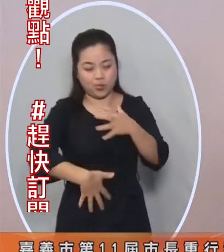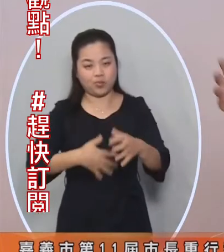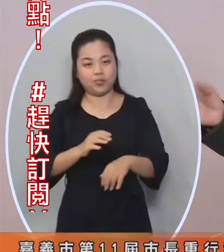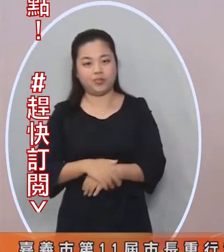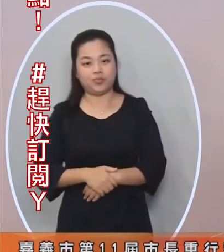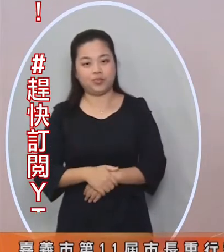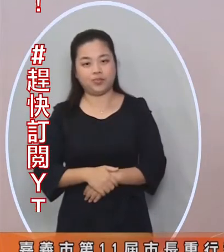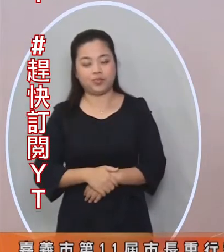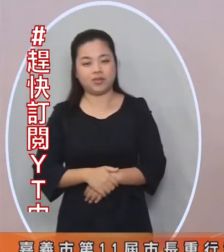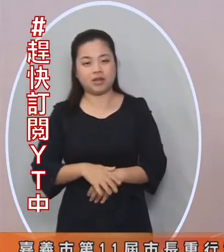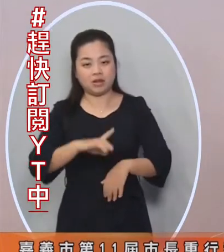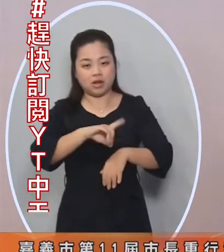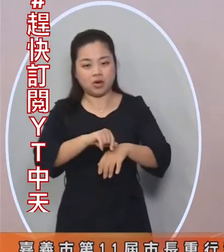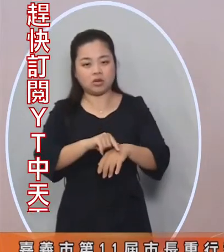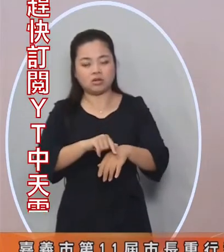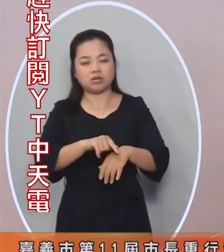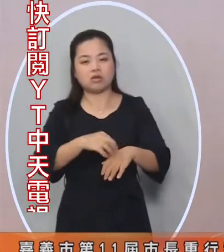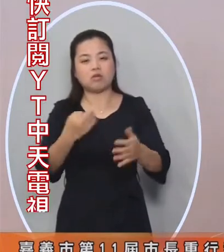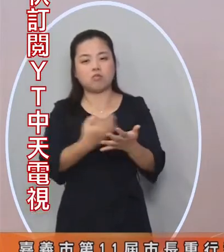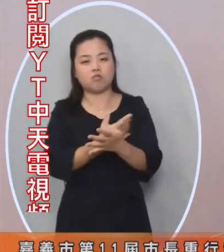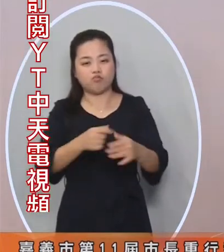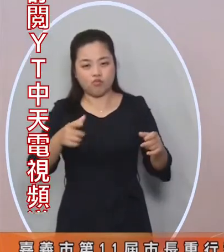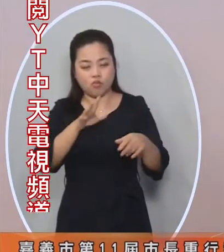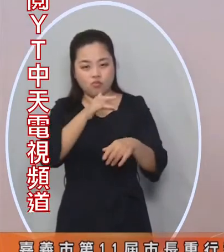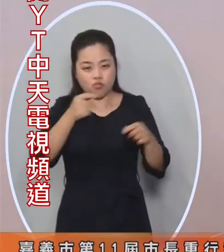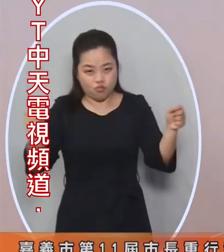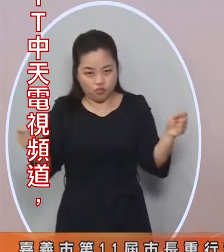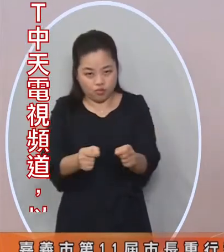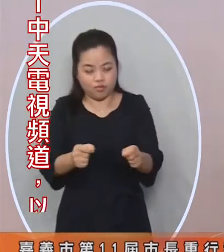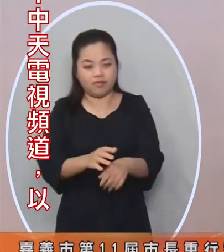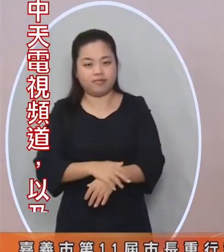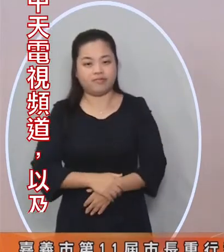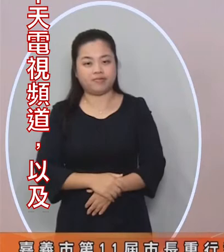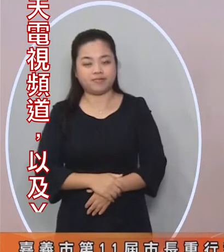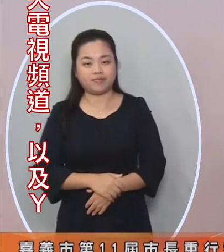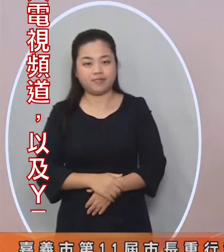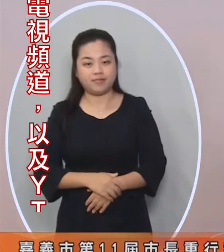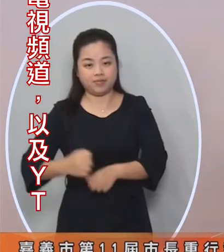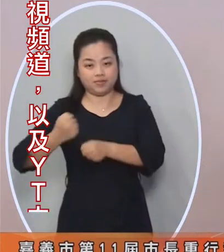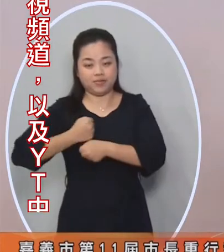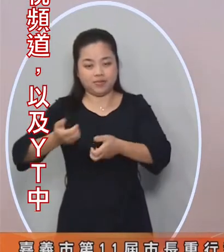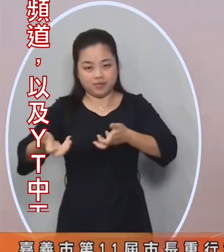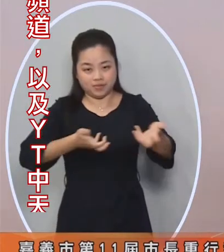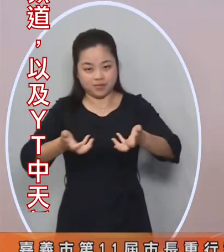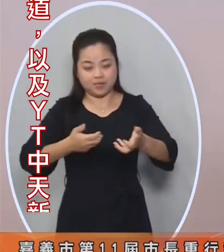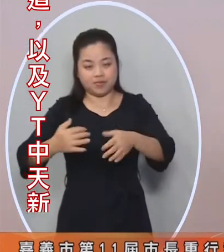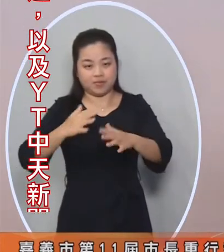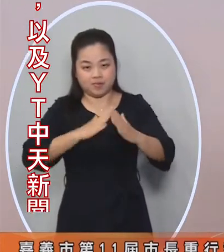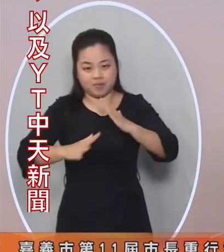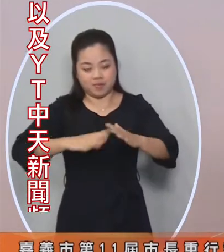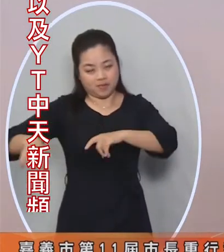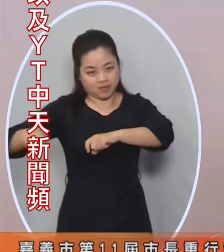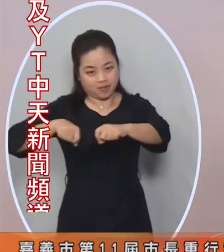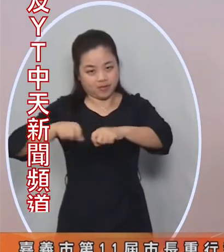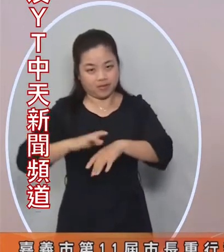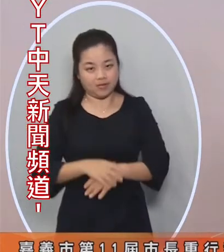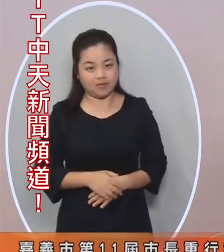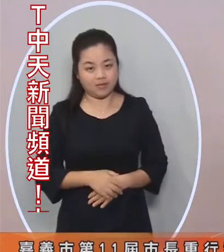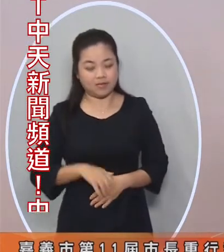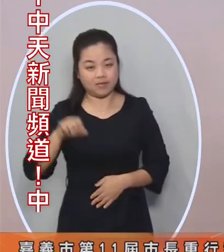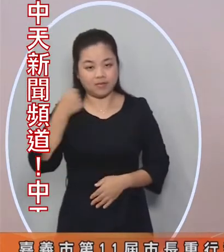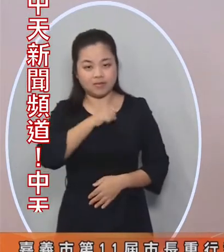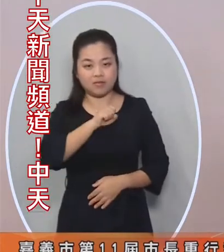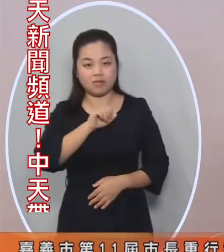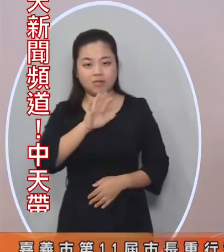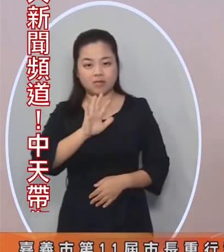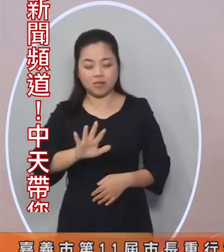时间短，长话短说，吼、哦，啊，过来就讲军事战略，吼、哦，台湾的国际国造、国建国造， 台湾有